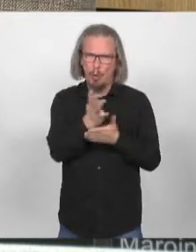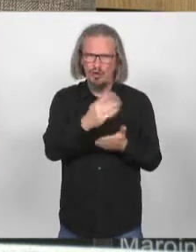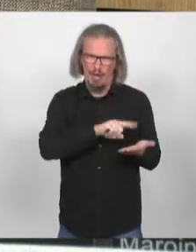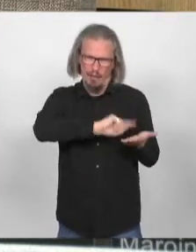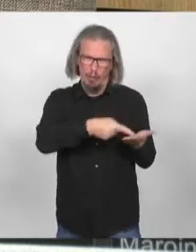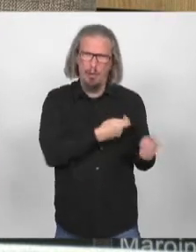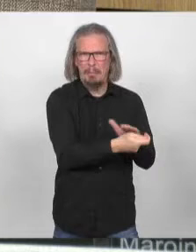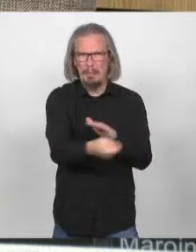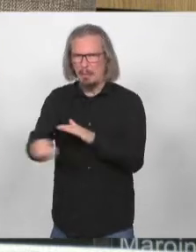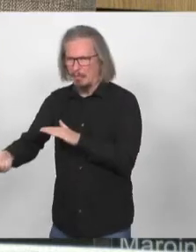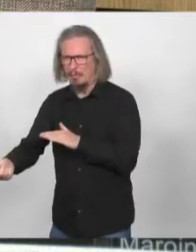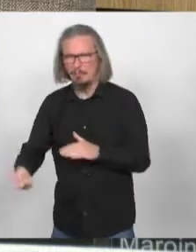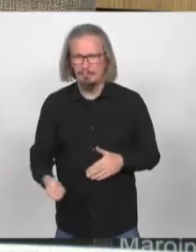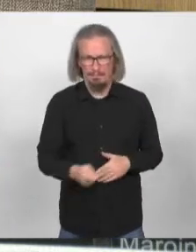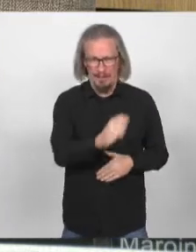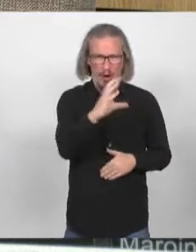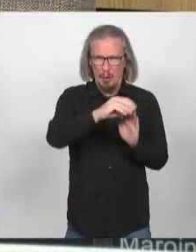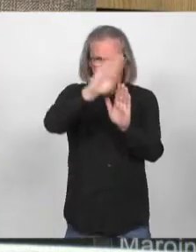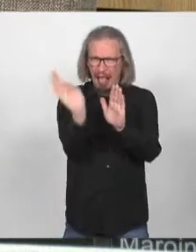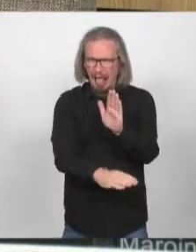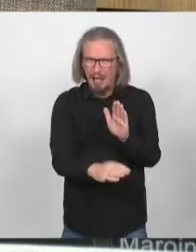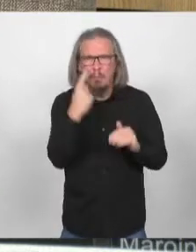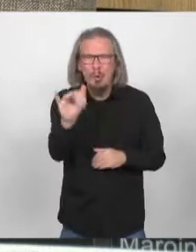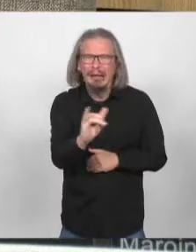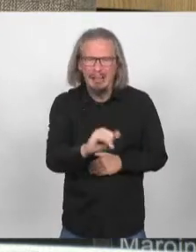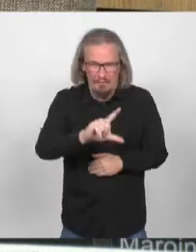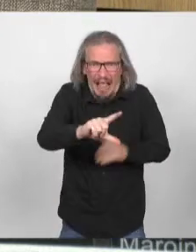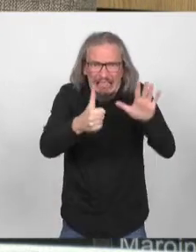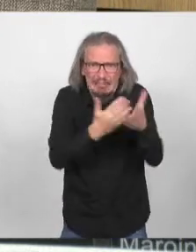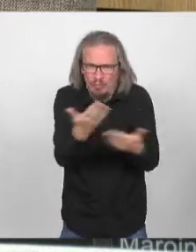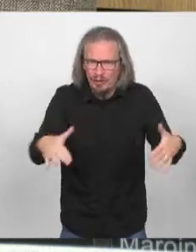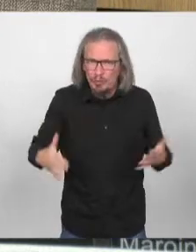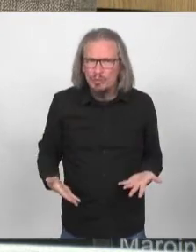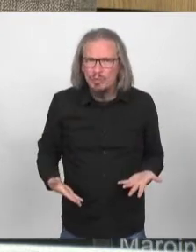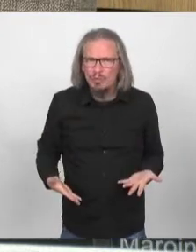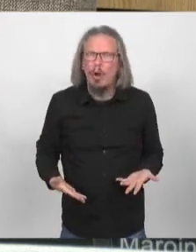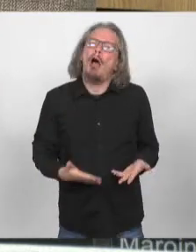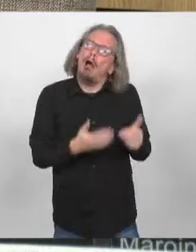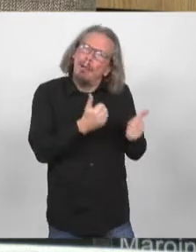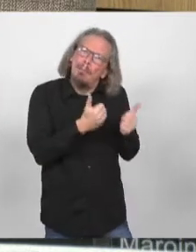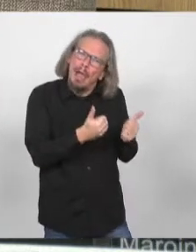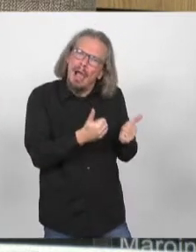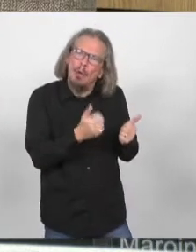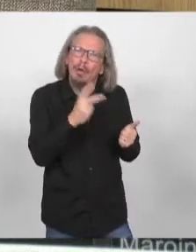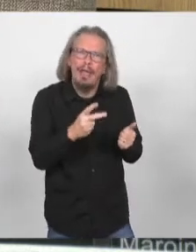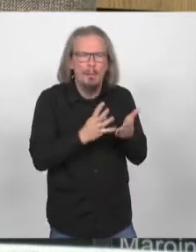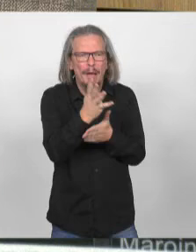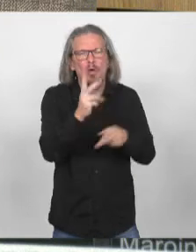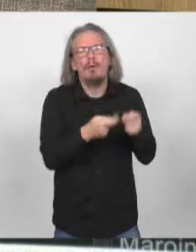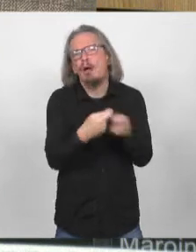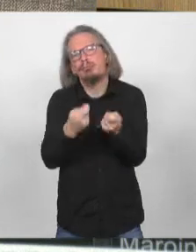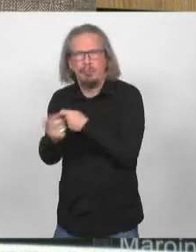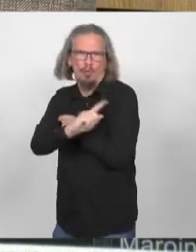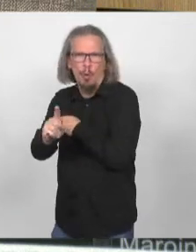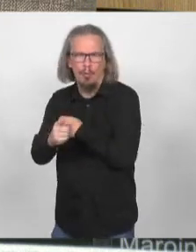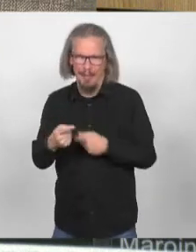la bonification bas carbone a bénéficié à 26 projets. On peut supposer que cette bonification n'a pas de sens sur tous les projets, mais